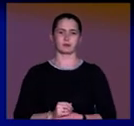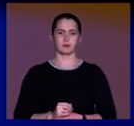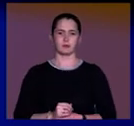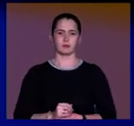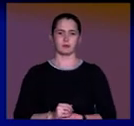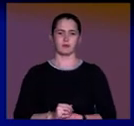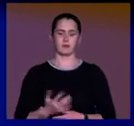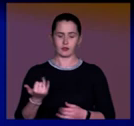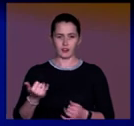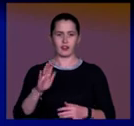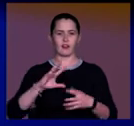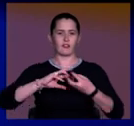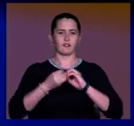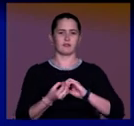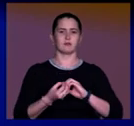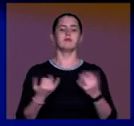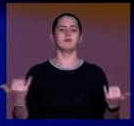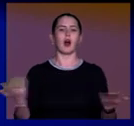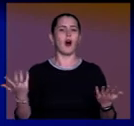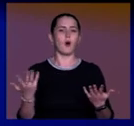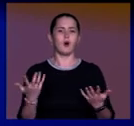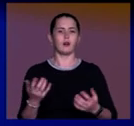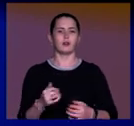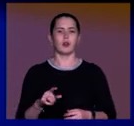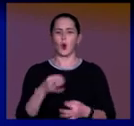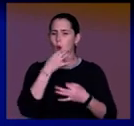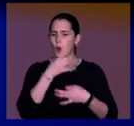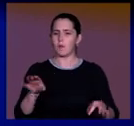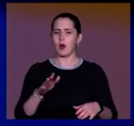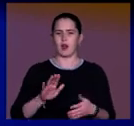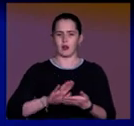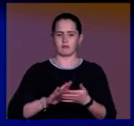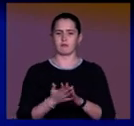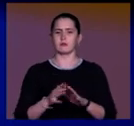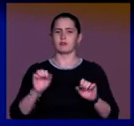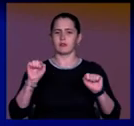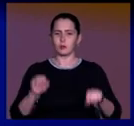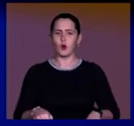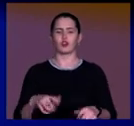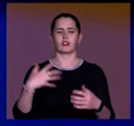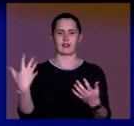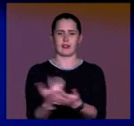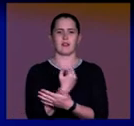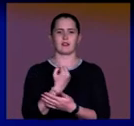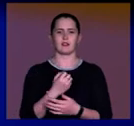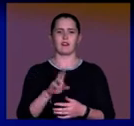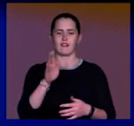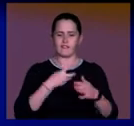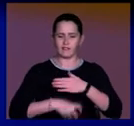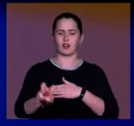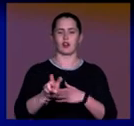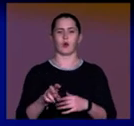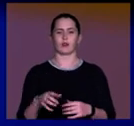сделаем вывод любая ситуация разрешима всегда можно найти выход